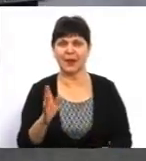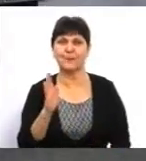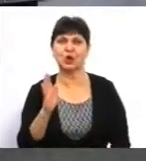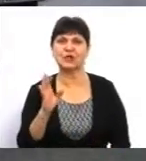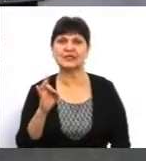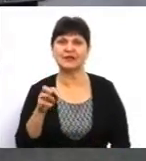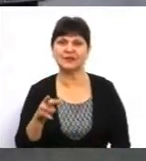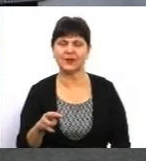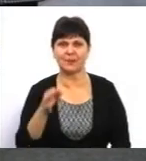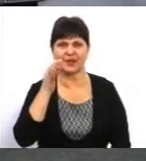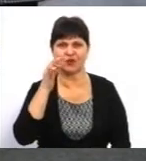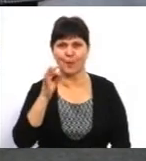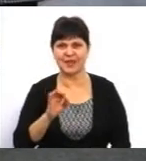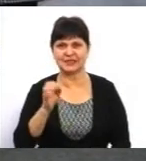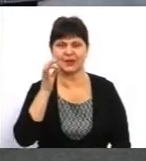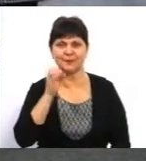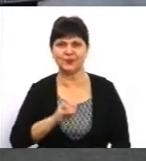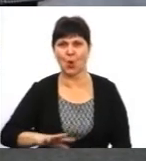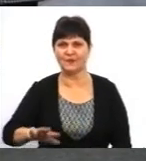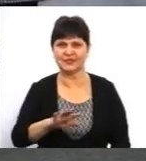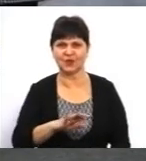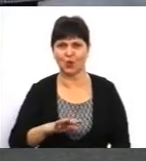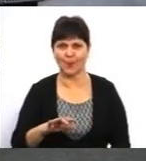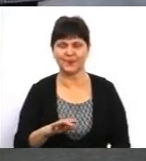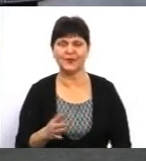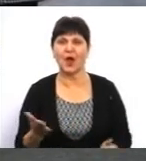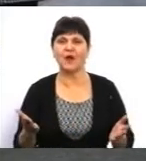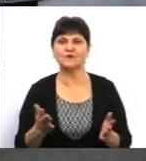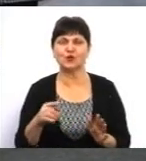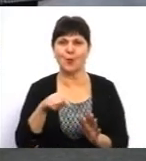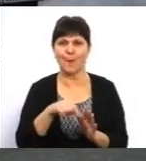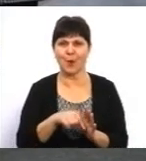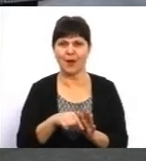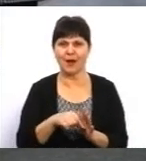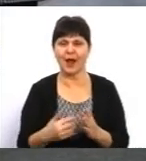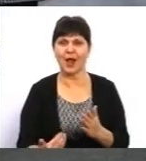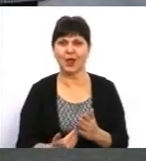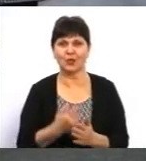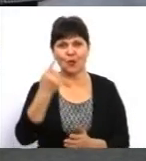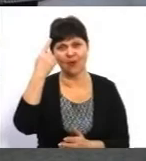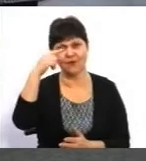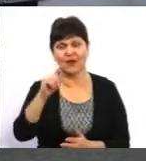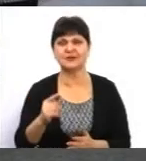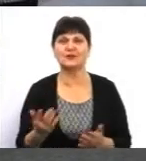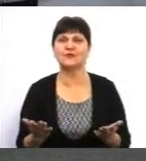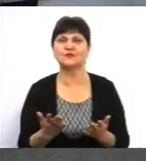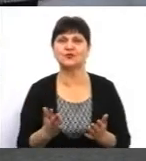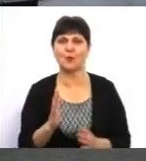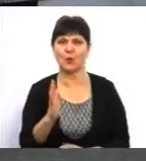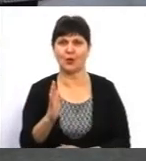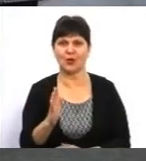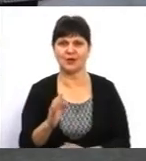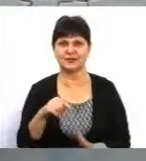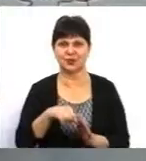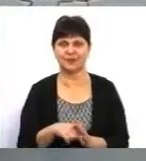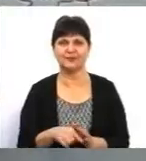європейським досвідом. Розкажіть детальніше, власне, в чому полягає ось ця новація і в чому полягає цей прогрес? Ну, дійсно,